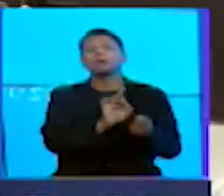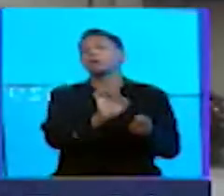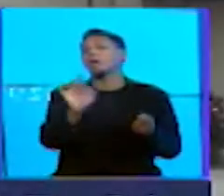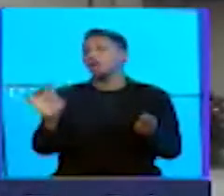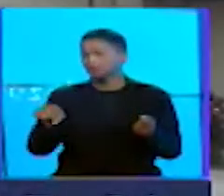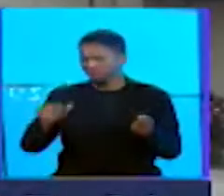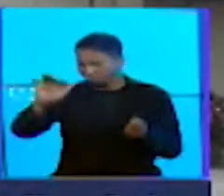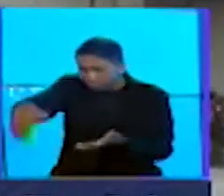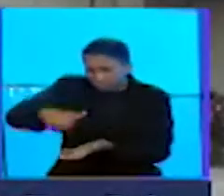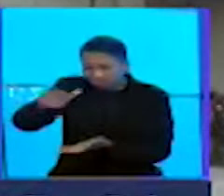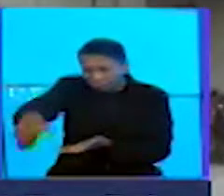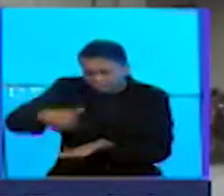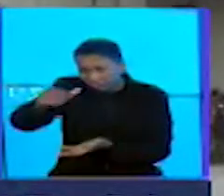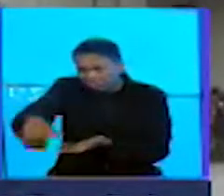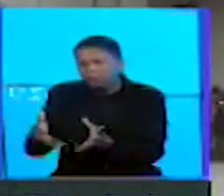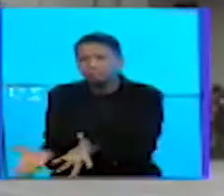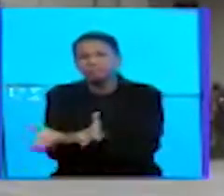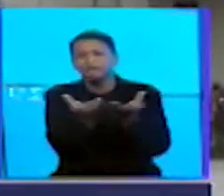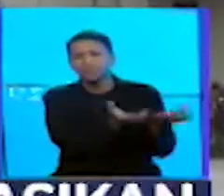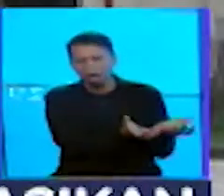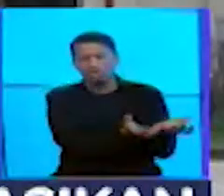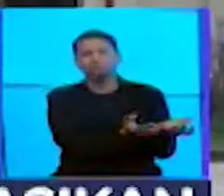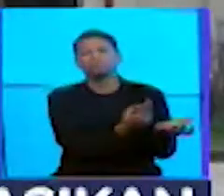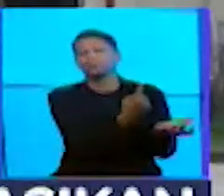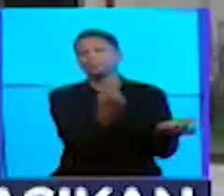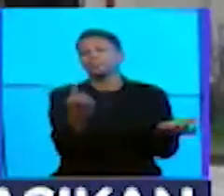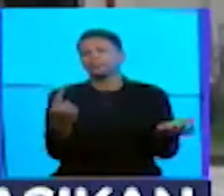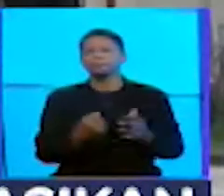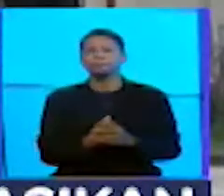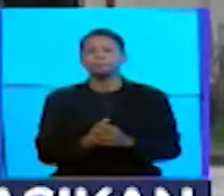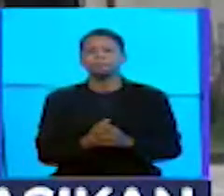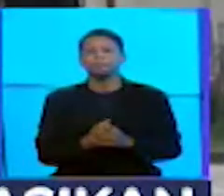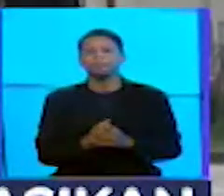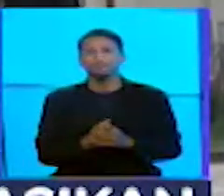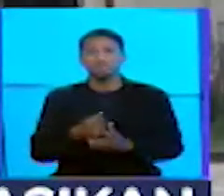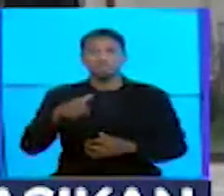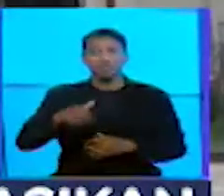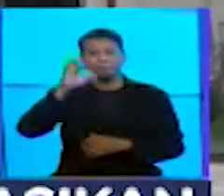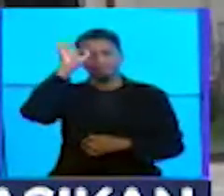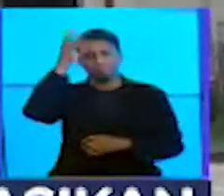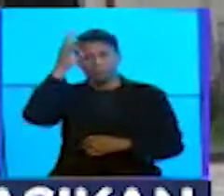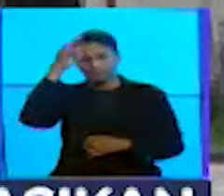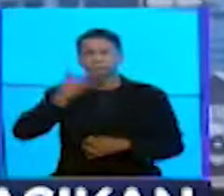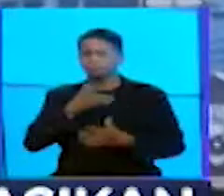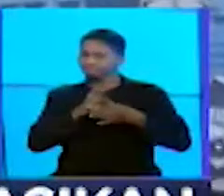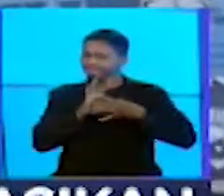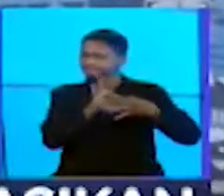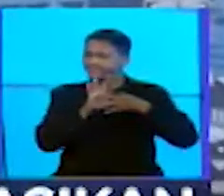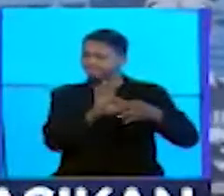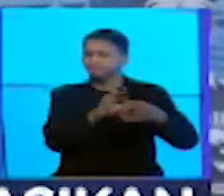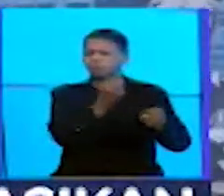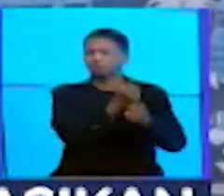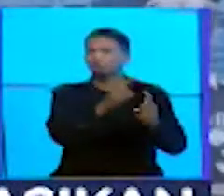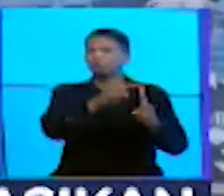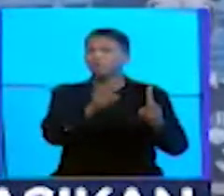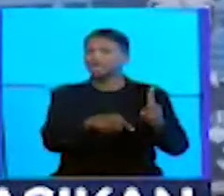Pinrang. Polisi terus berkoordinasi dengan Ketua Satgas Penanganan COVID-19 Kota Parepare untuk penanganan 7 jenazah yang